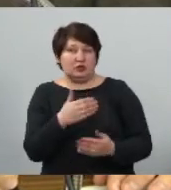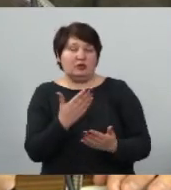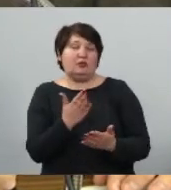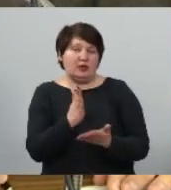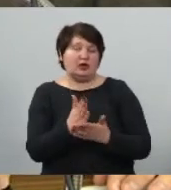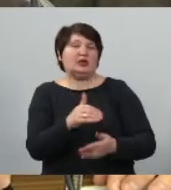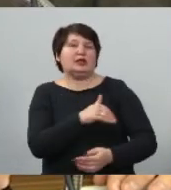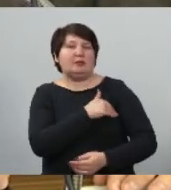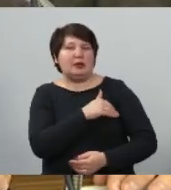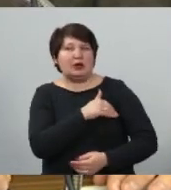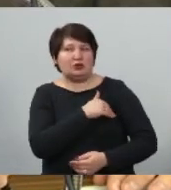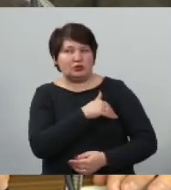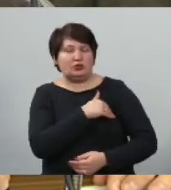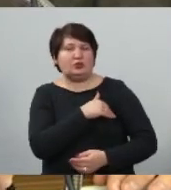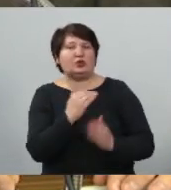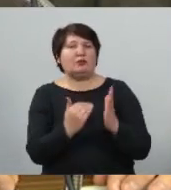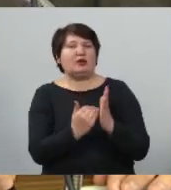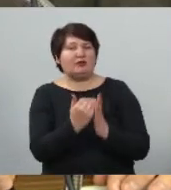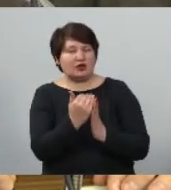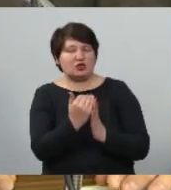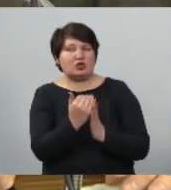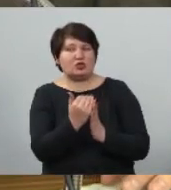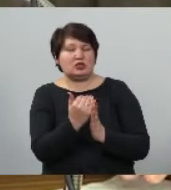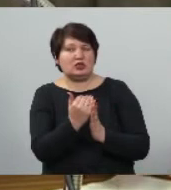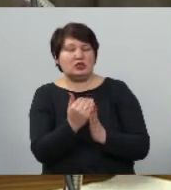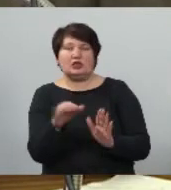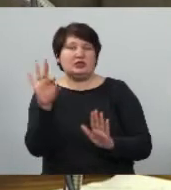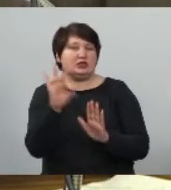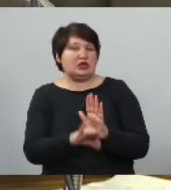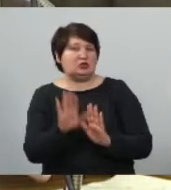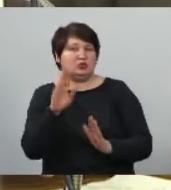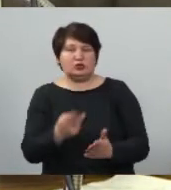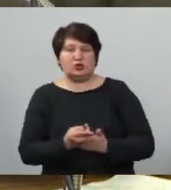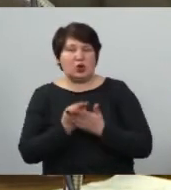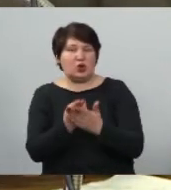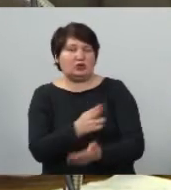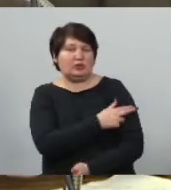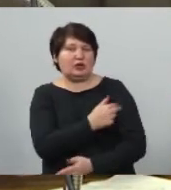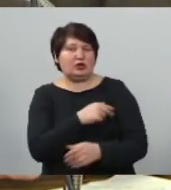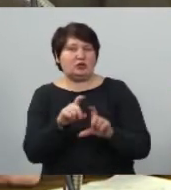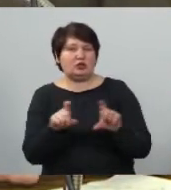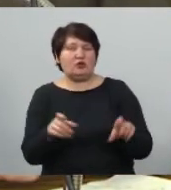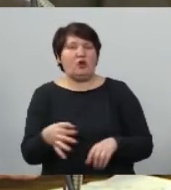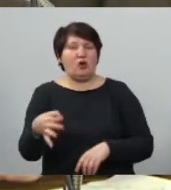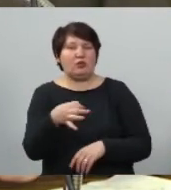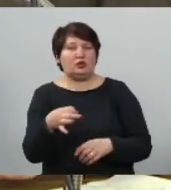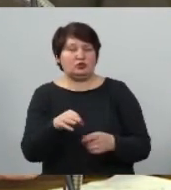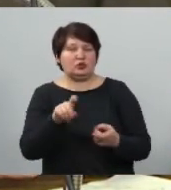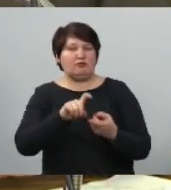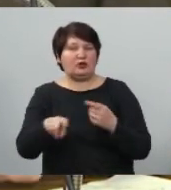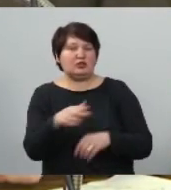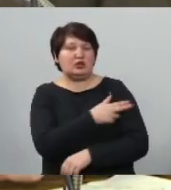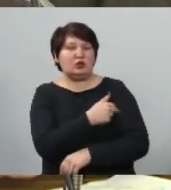температури тіла підвищеної, одразу будуть госпіталізовані в обласну інфекційну